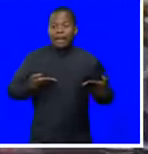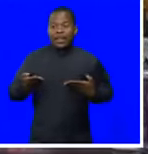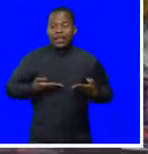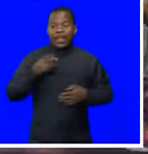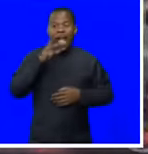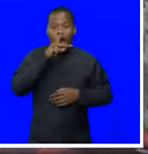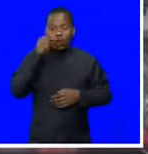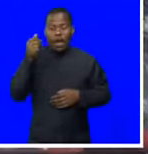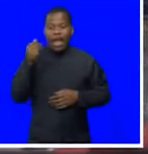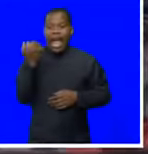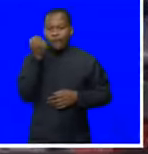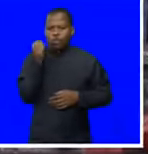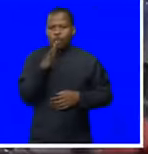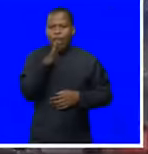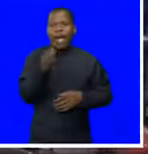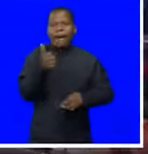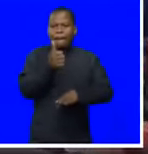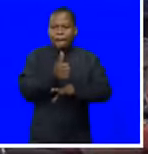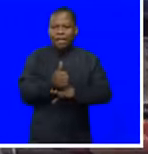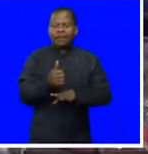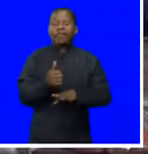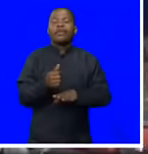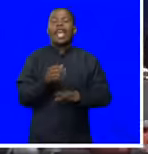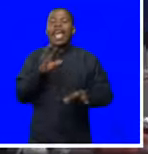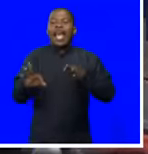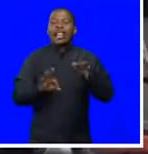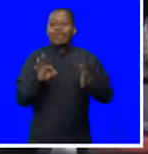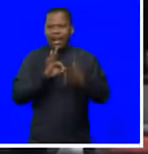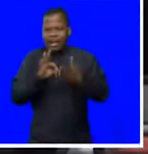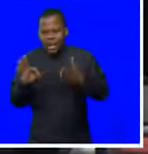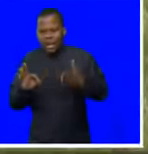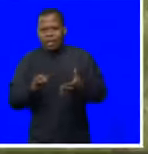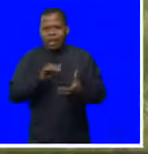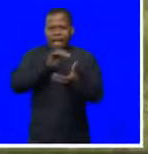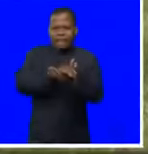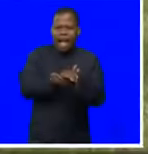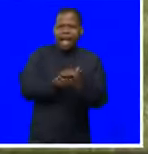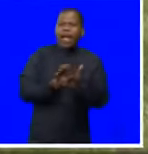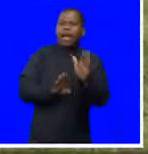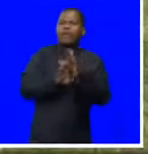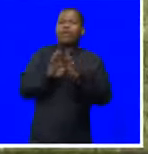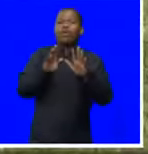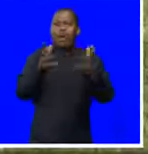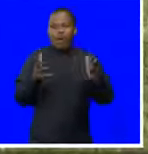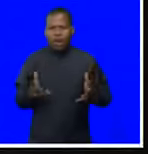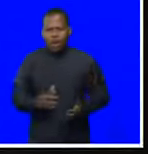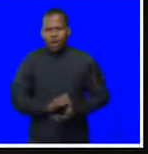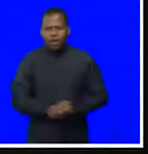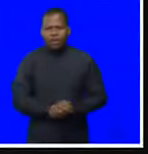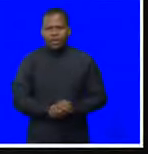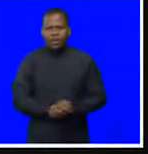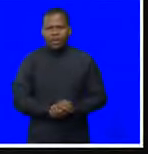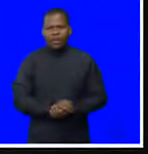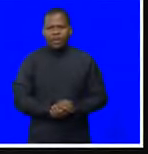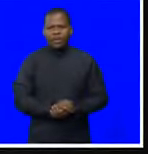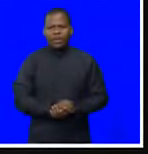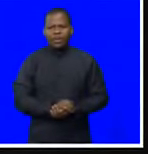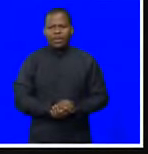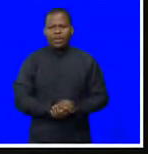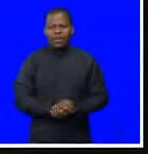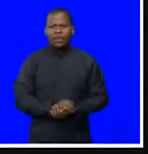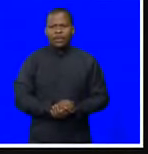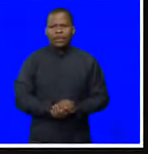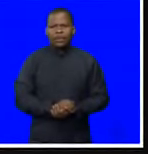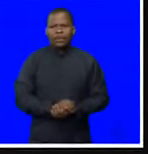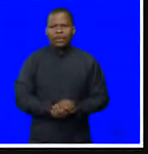Jackson uchaza kabanti ngetindlela letingendiwa kuthuthukisa kubambisana kwenkampani kanye nebalimi. Put up new